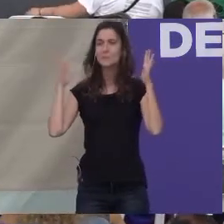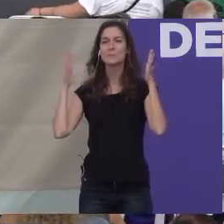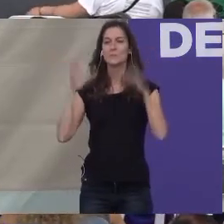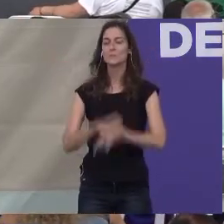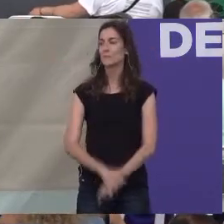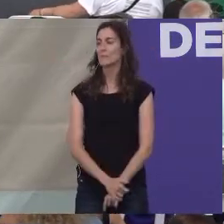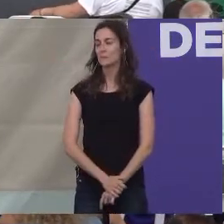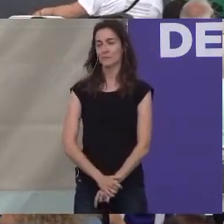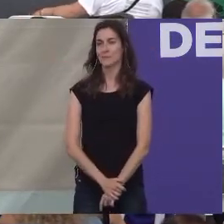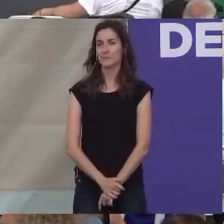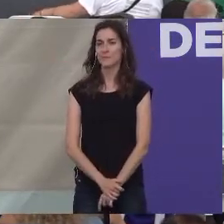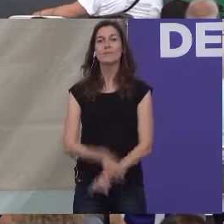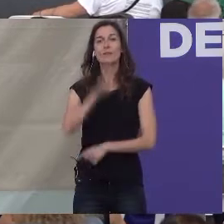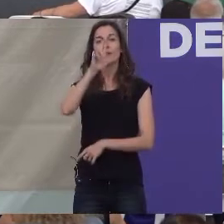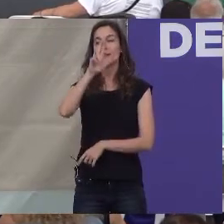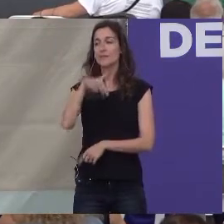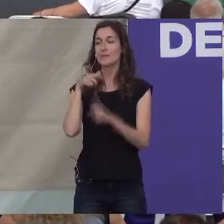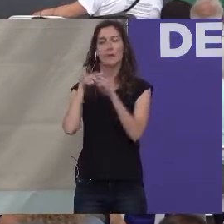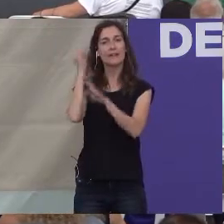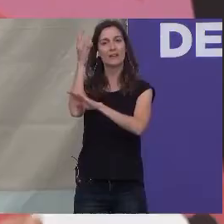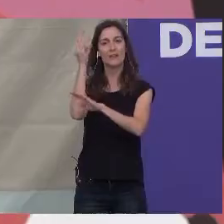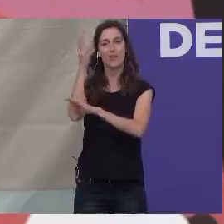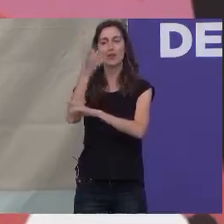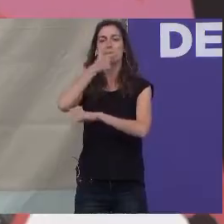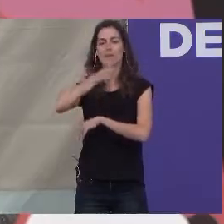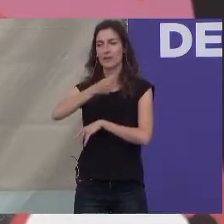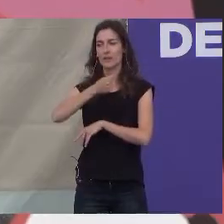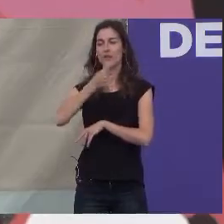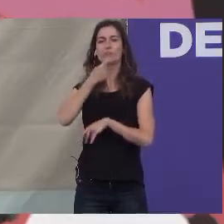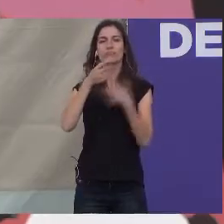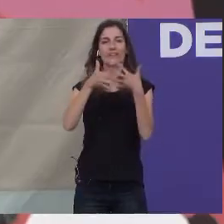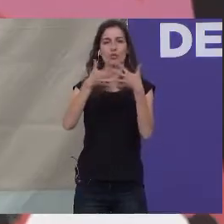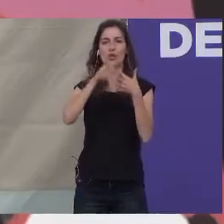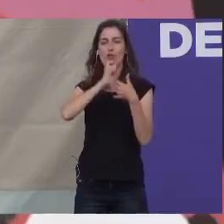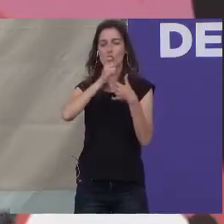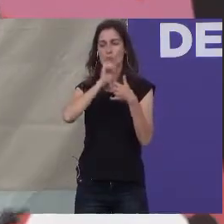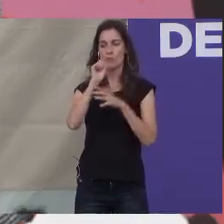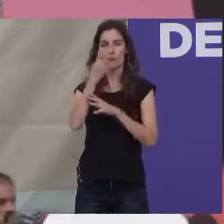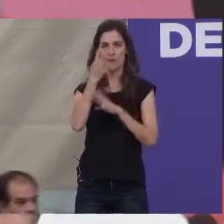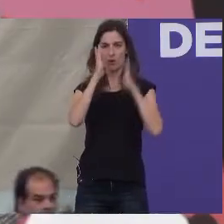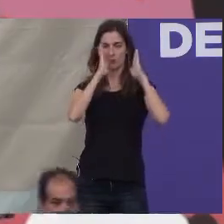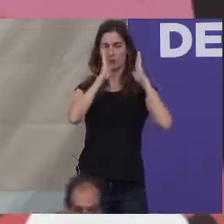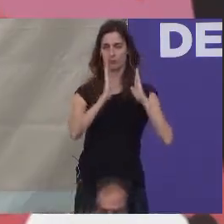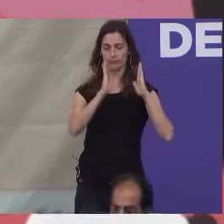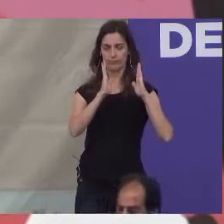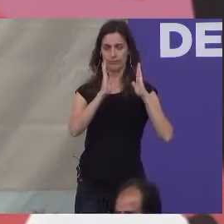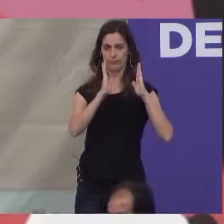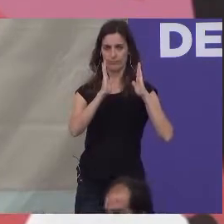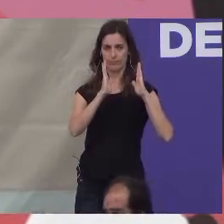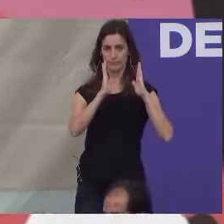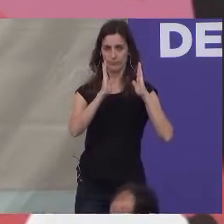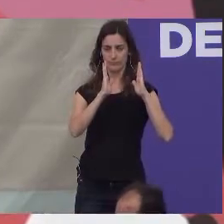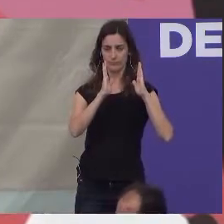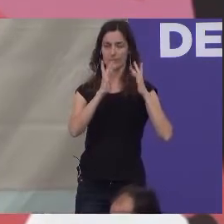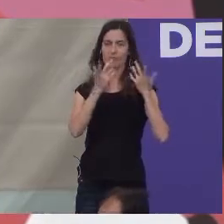I així mateix, i per facilitar un poc aquesta intervenció, us indique que la vaig estructurar de la següent forma. En primer terme,